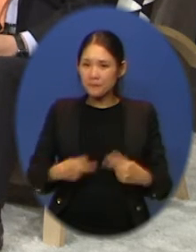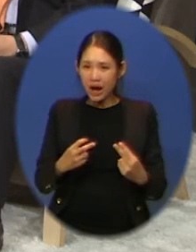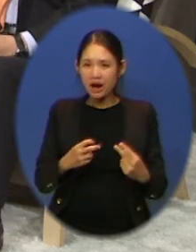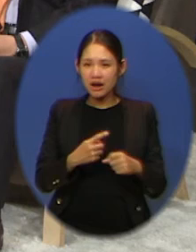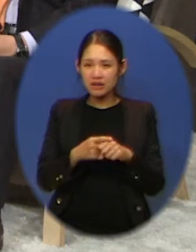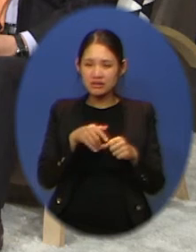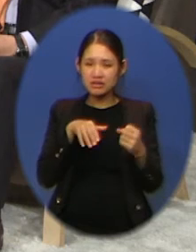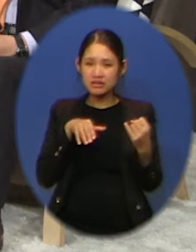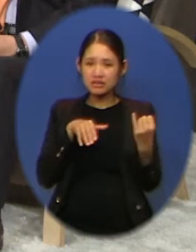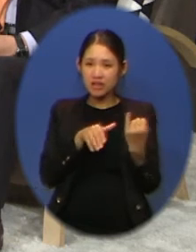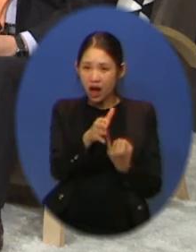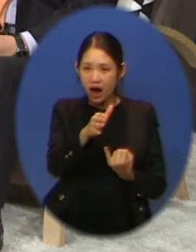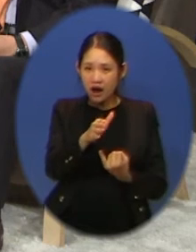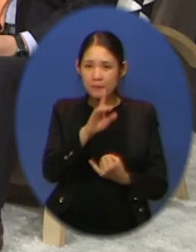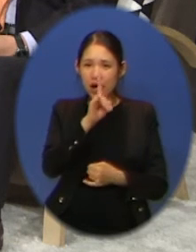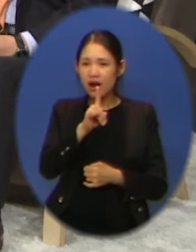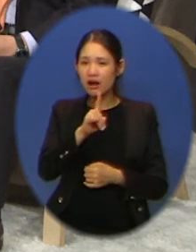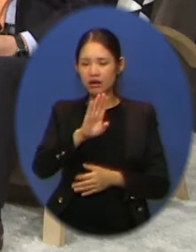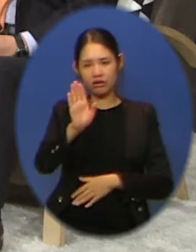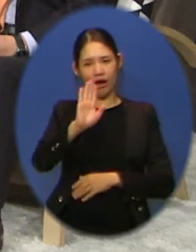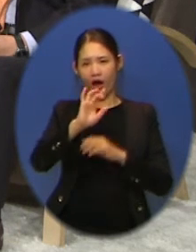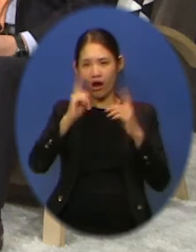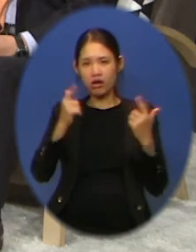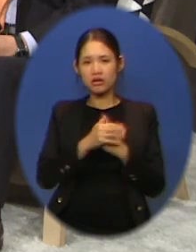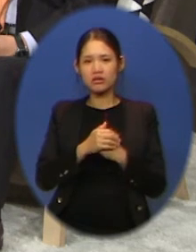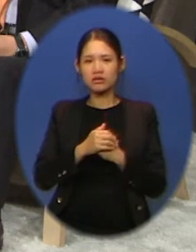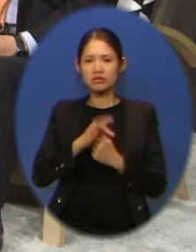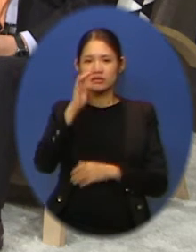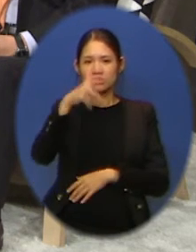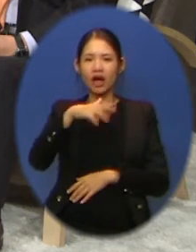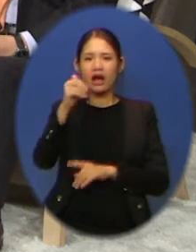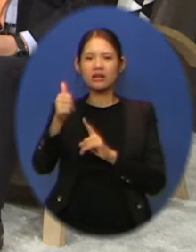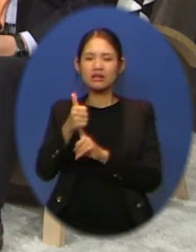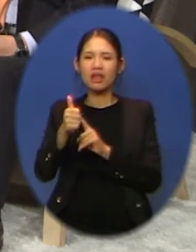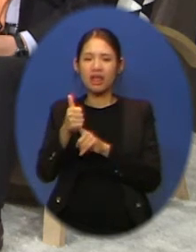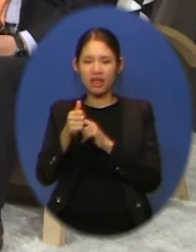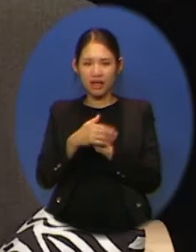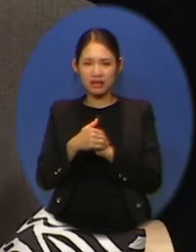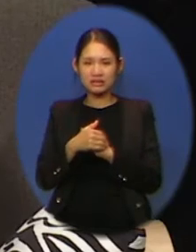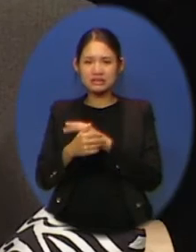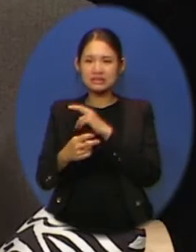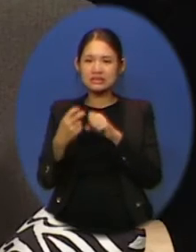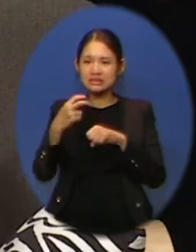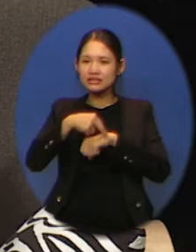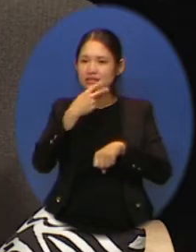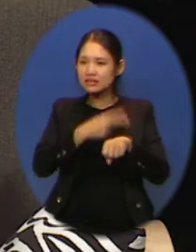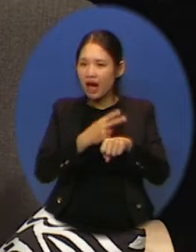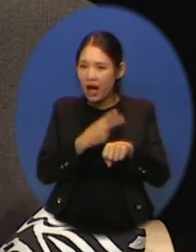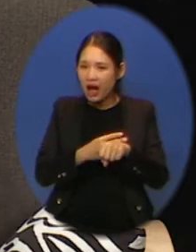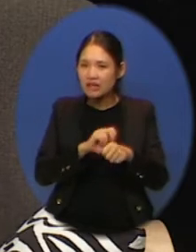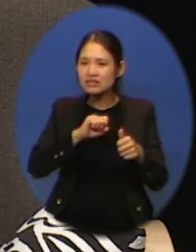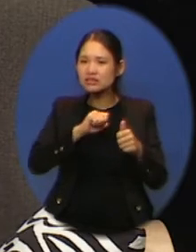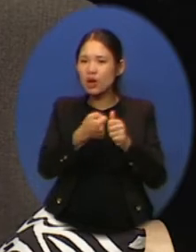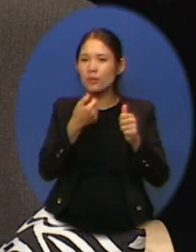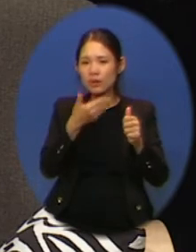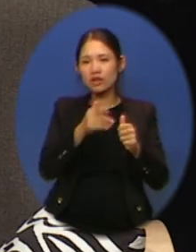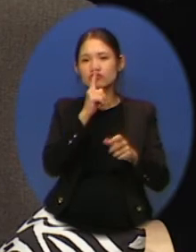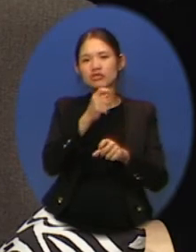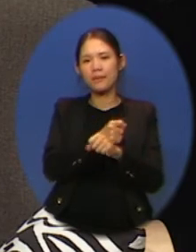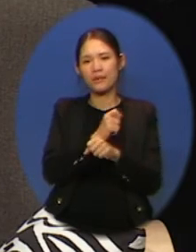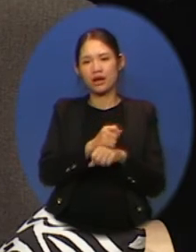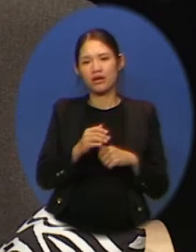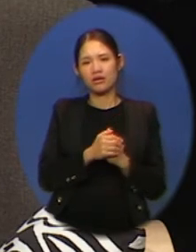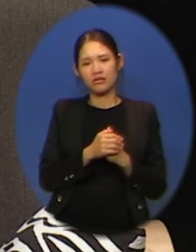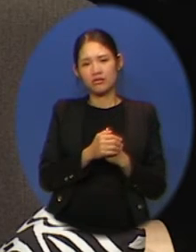일단 뭐라고 하니 그게 아니라 낙태를 한 의사를 처벌하자. 예. 또 의사들이 펄펄 뛰었습니다. 아니